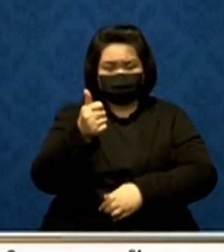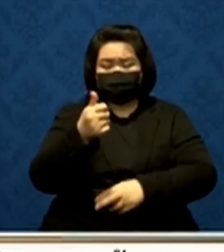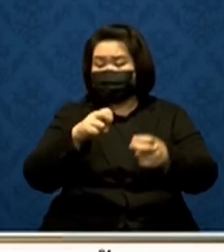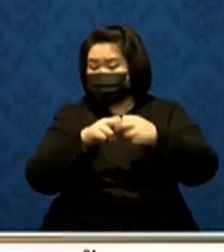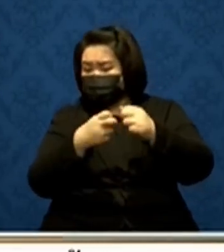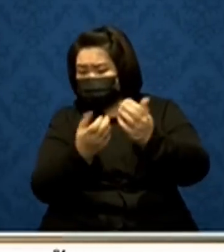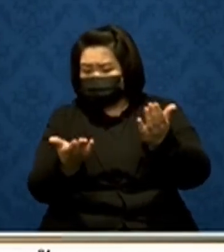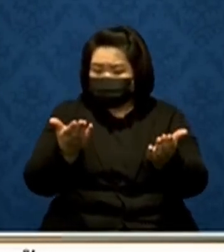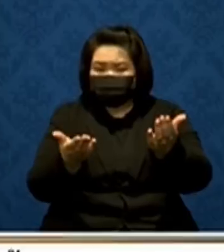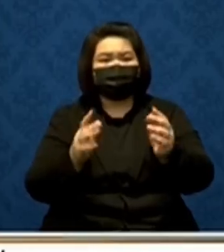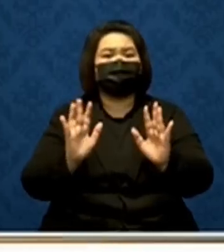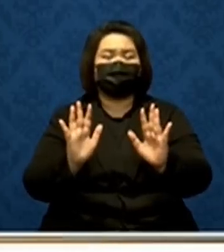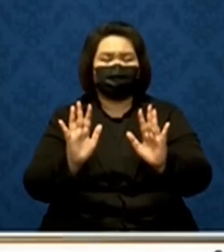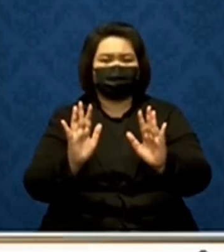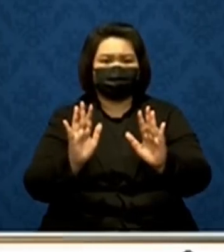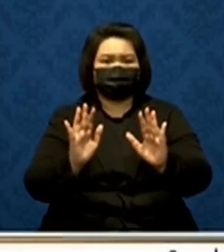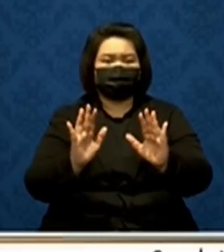เกิดความลักลั่น